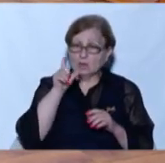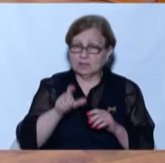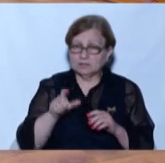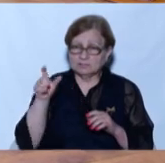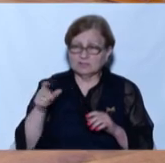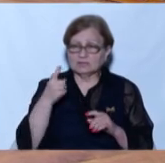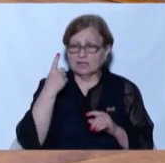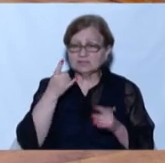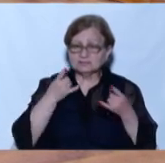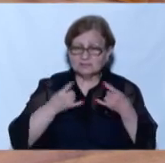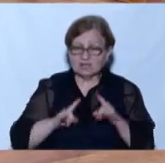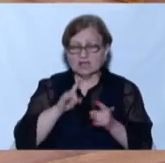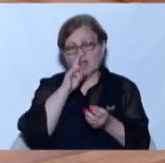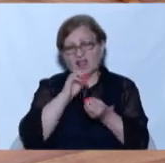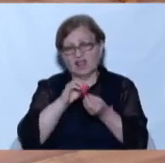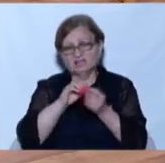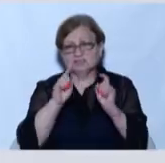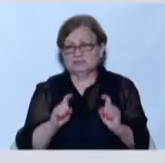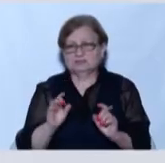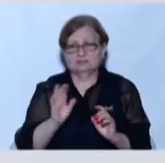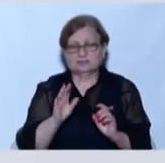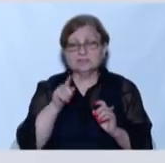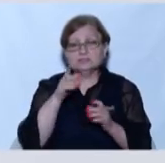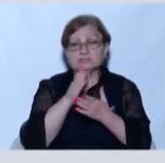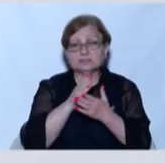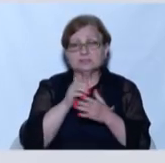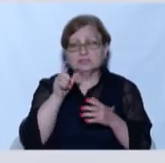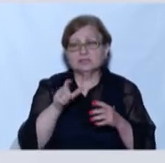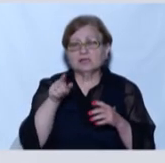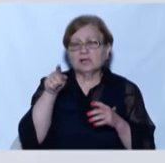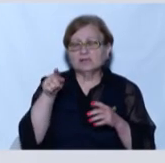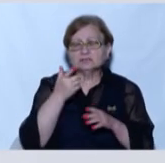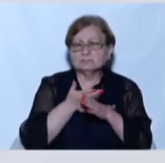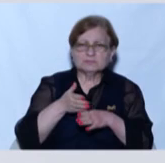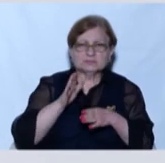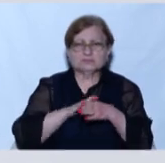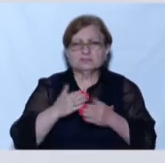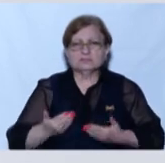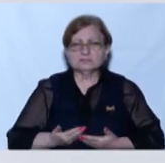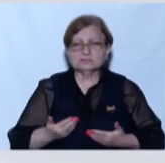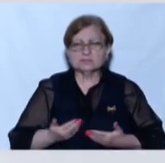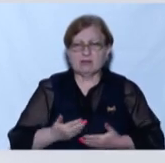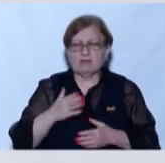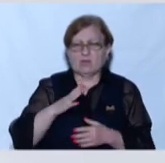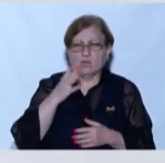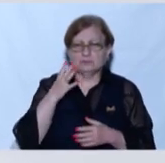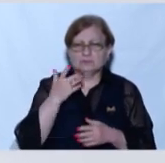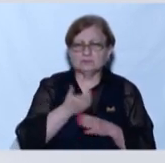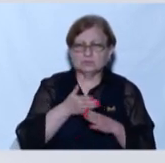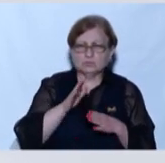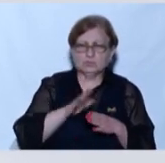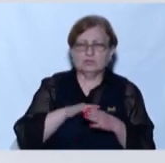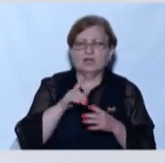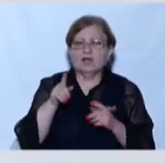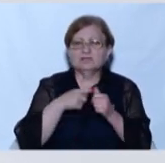ერთ ადგილას დაიბადა და ცხოვრობდა, ეს არის ადამიანი, რომელიც თავზე წისქვილის ქვა ცკი დაბრუნდა, წისქვილის კაცკი და